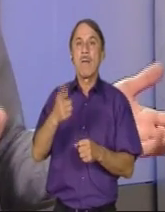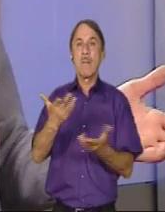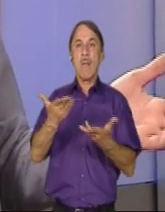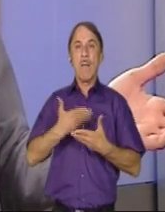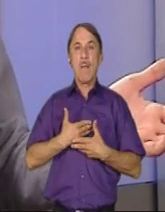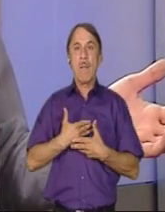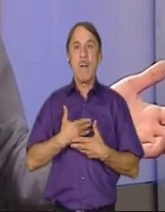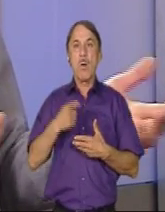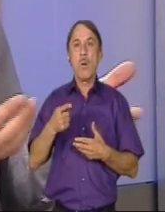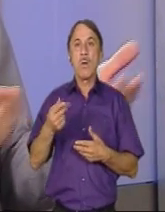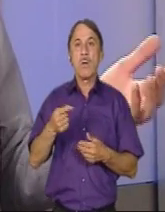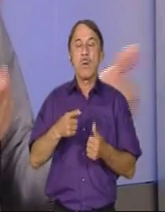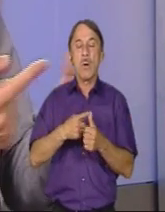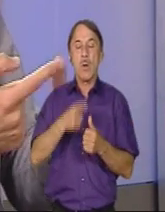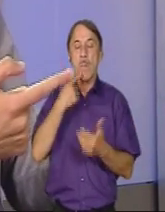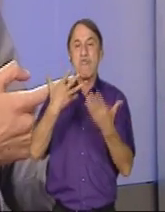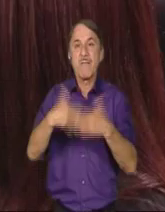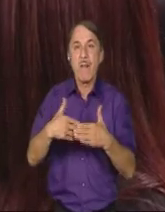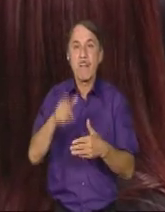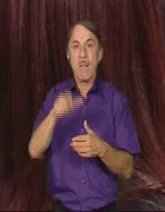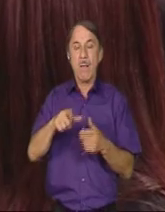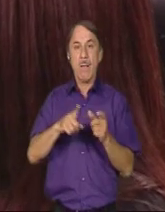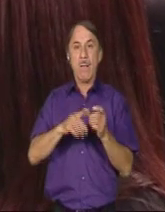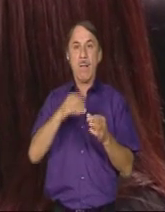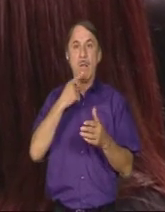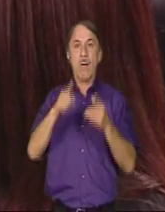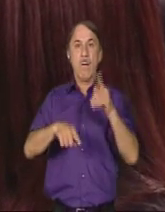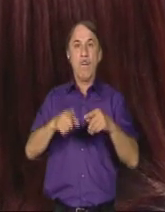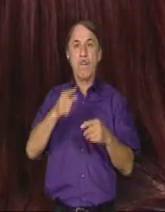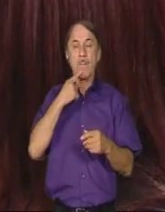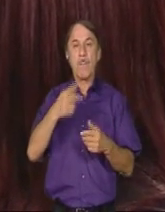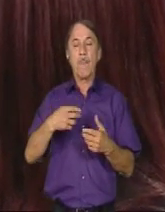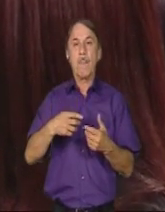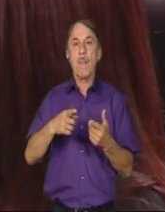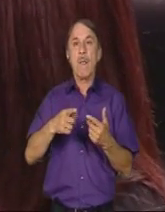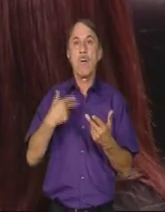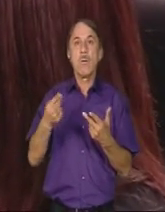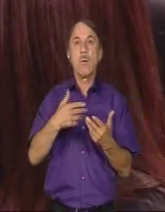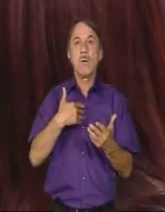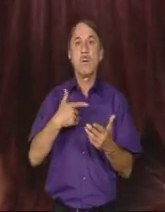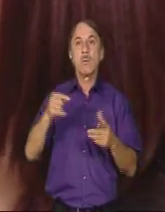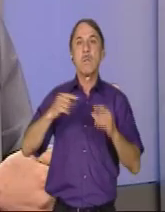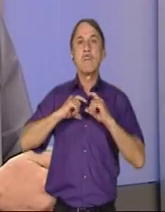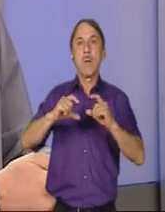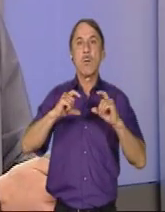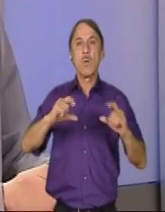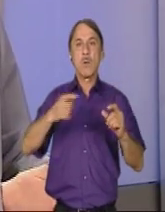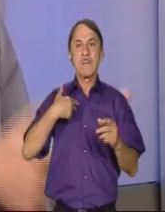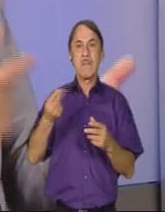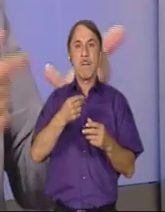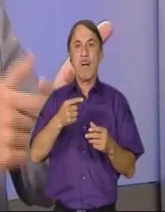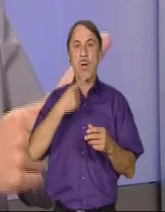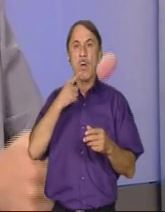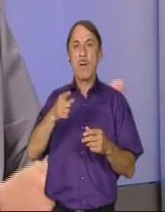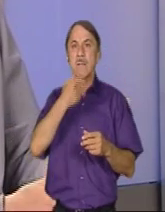izborimo. Tako moramo i danas. Moramo da se izborimo za našeg domaćeg privrednika, moramo se izborimo za našeg domaćeg poljoprivrednika, moramo se izborimo za prezadužene